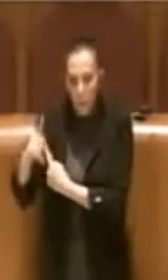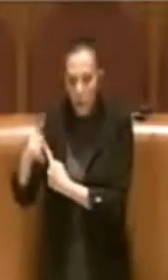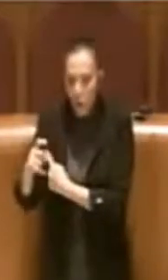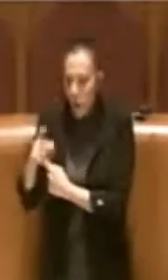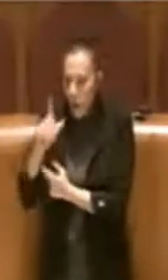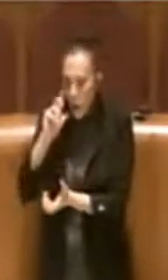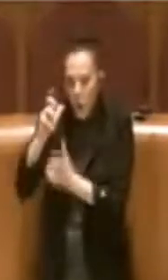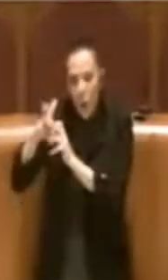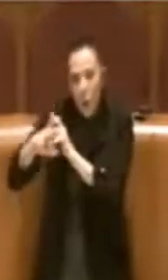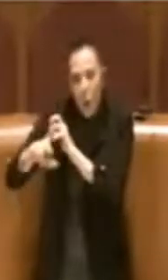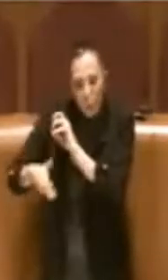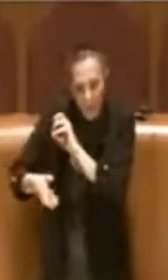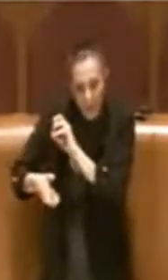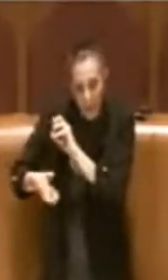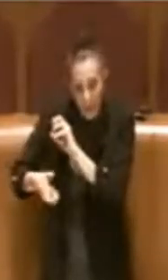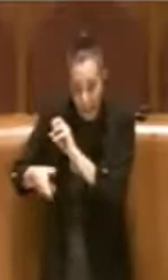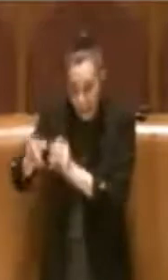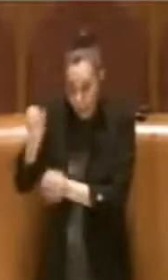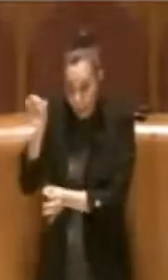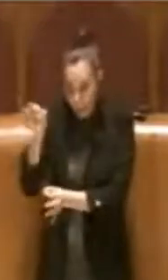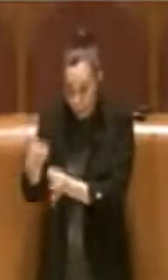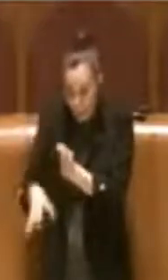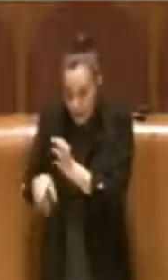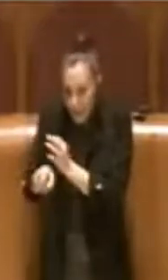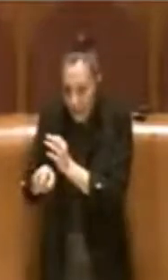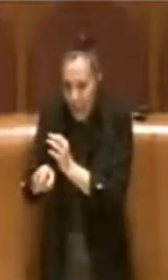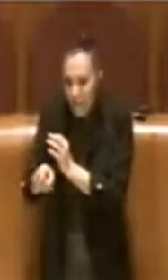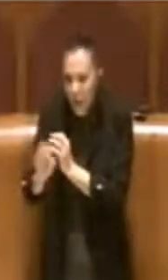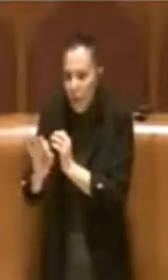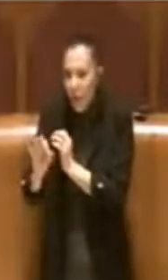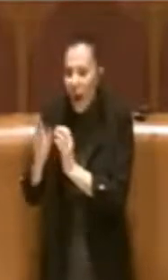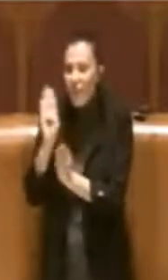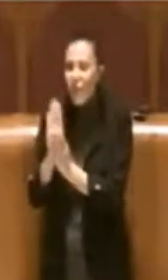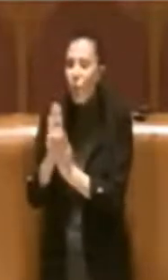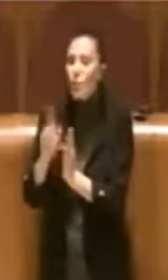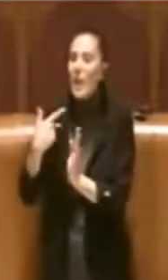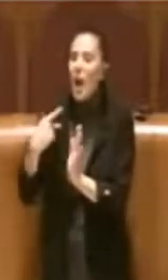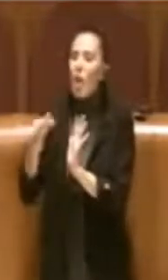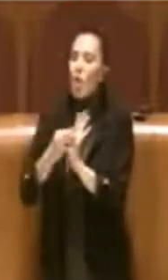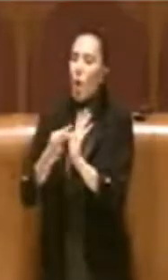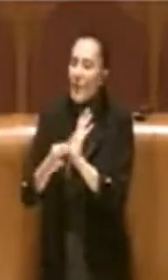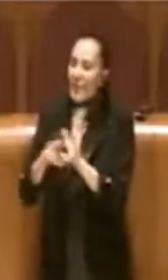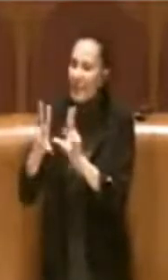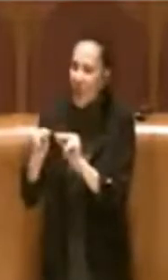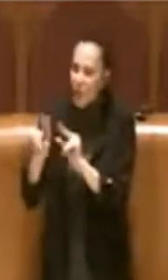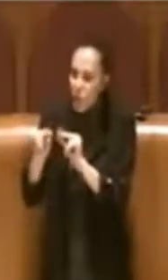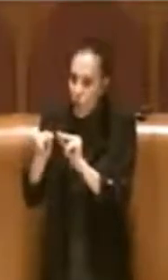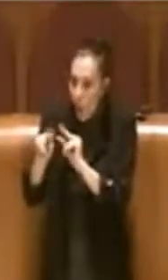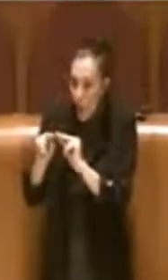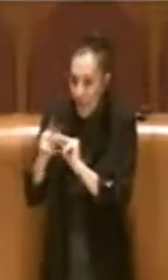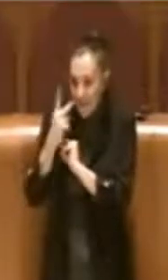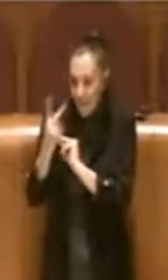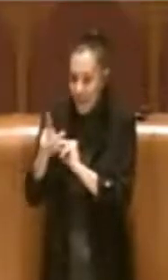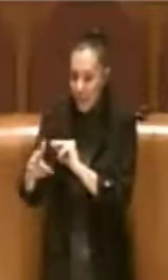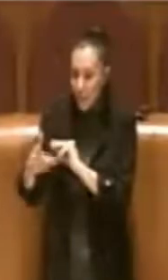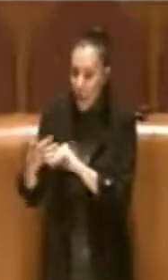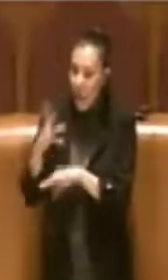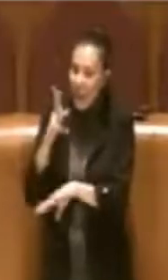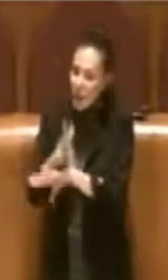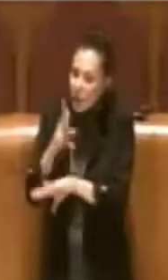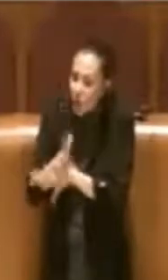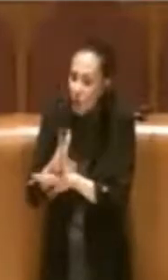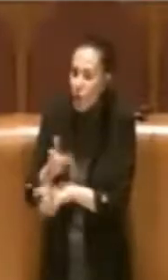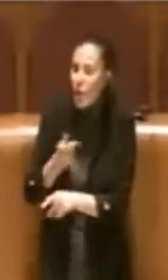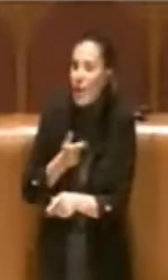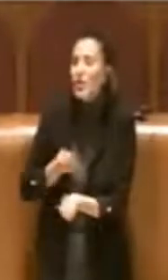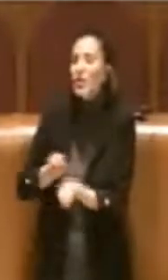complessa e al tempo stesso a fronte di una normativa nuova che è quella appunto che ha visto l'introduzione della